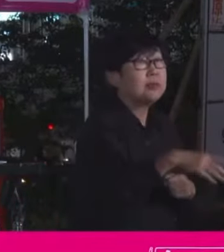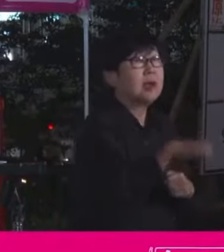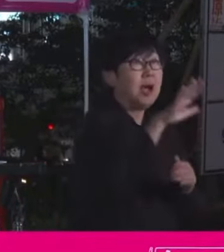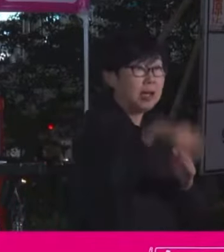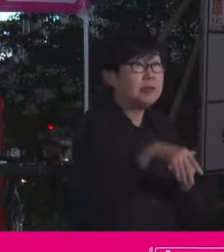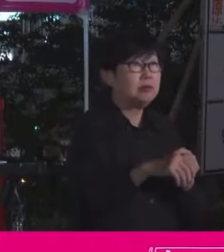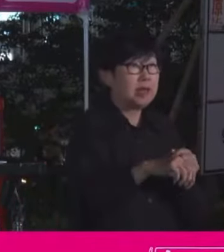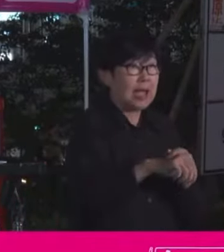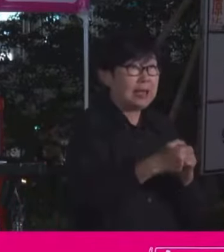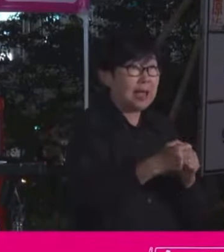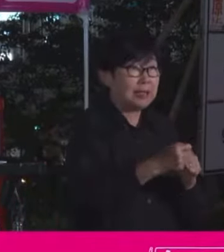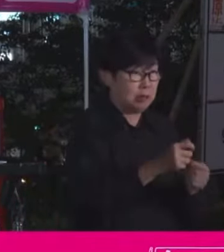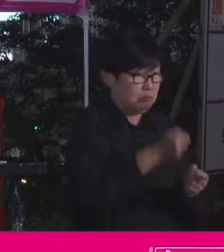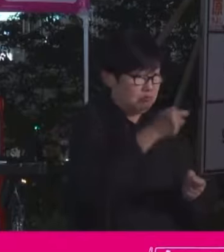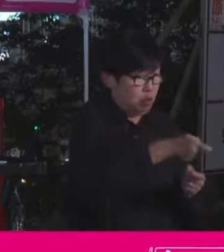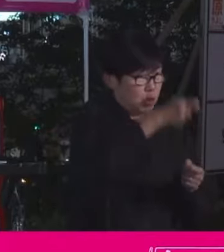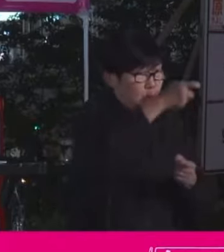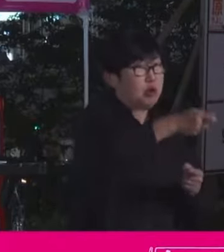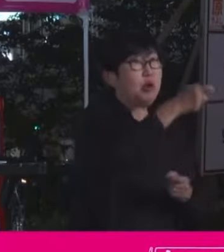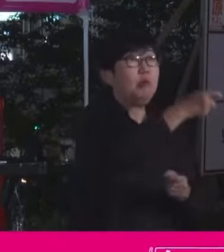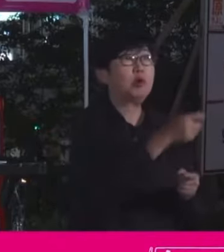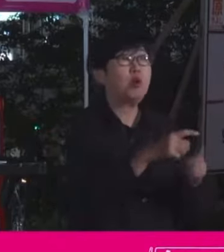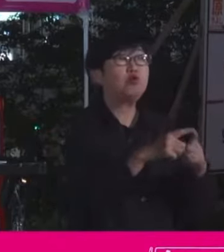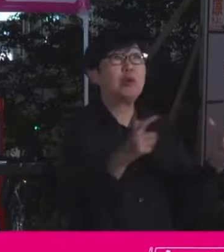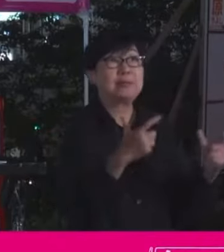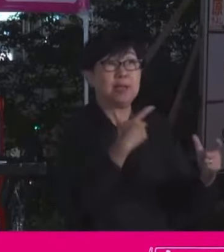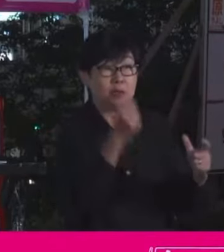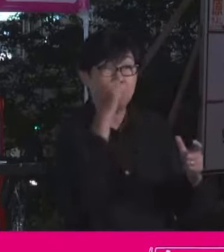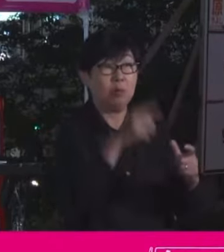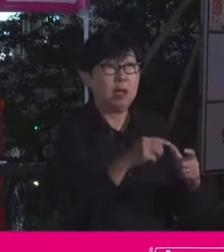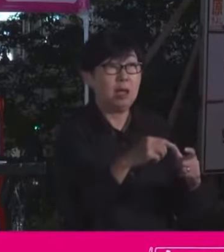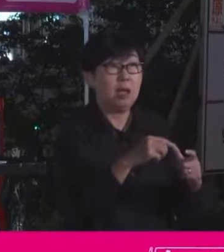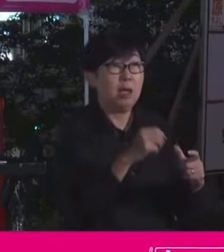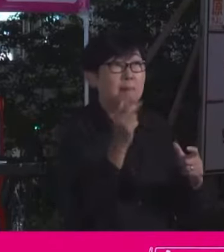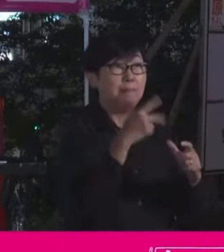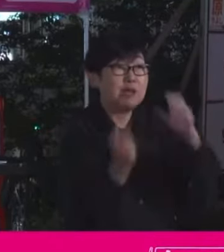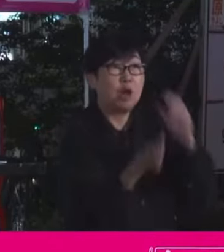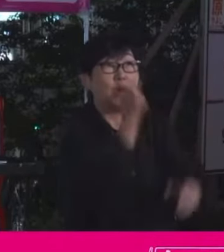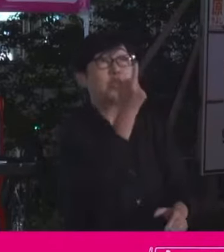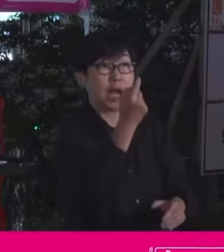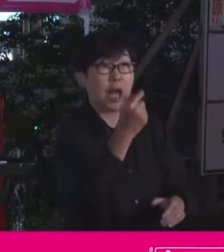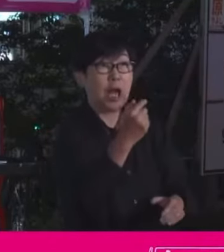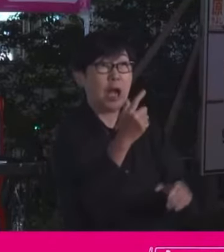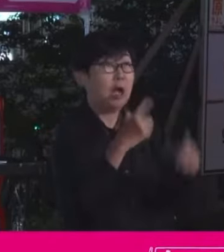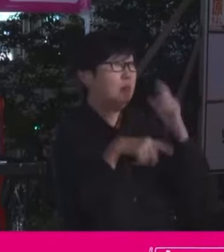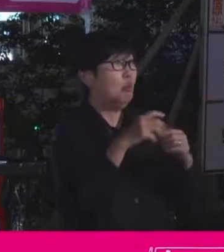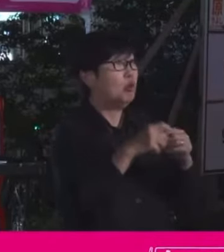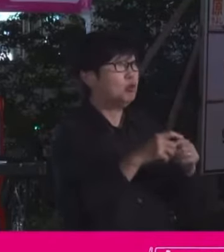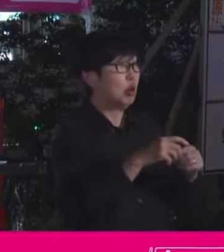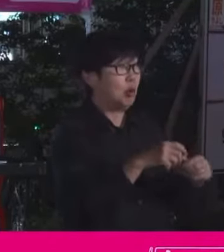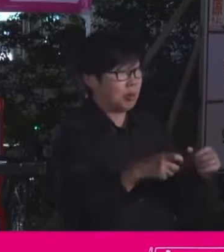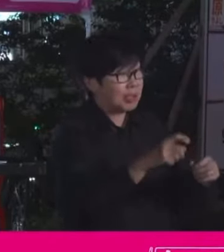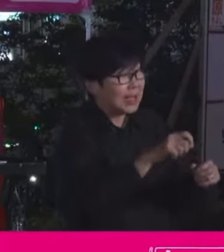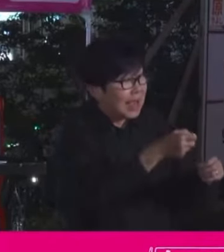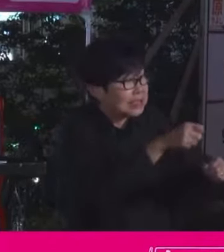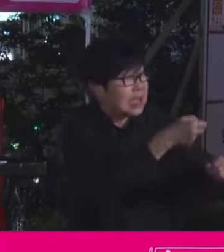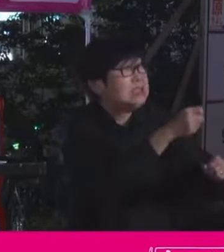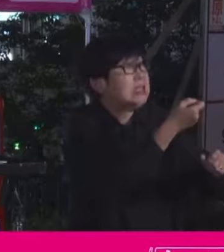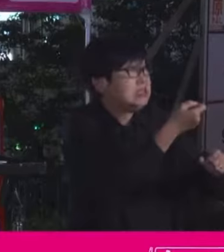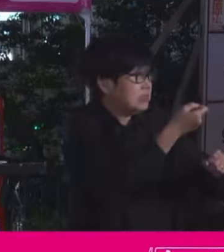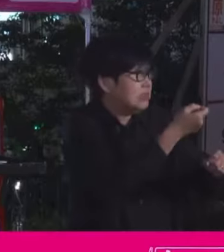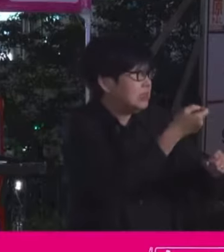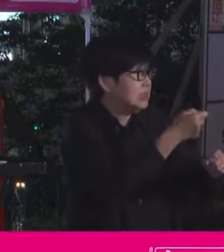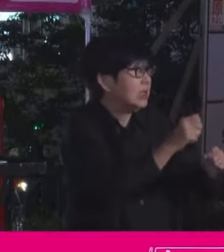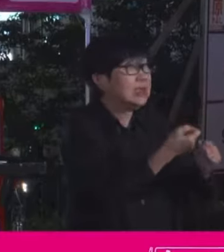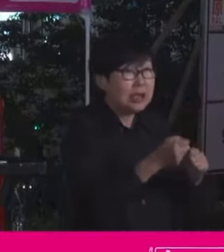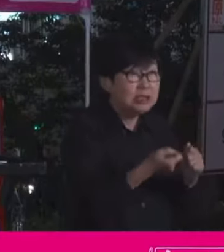鍵を増やそうと思いませんか？でまた起きたら、凶悪事件が起きたらもっと増やす。で鍵鍵鍵鍵ってや